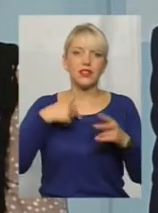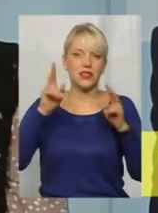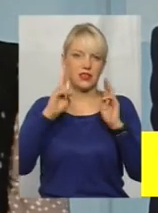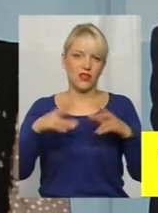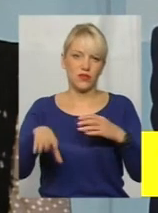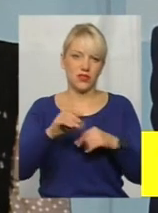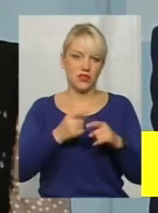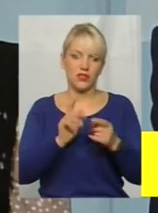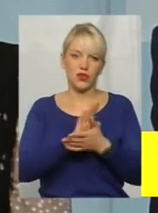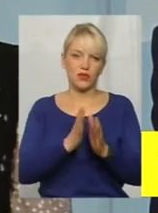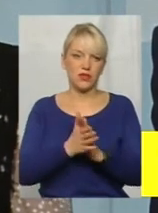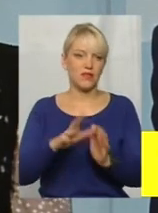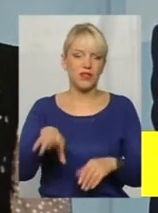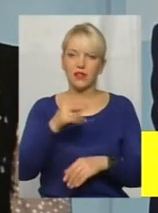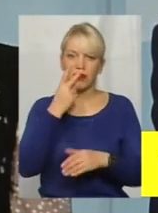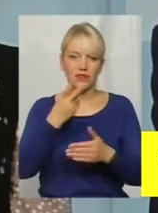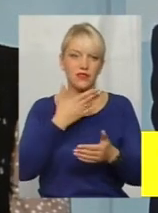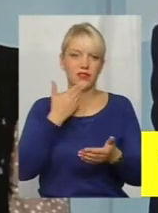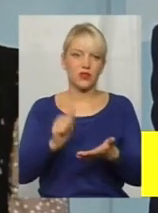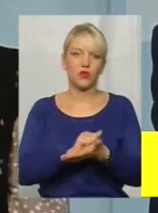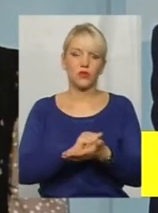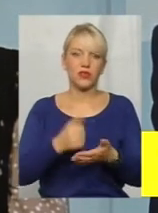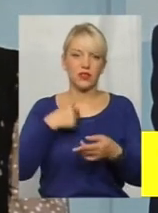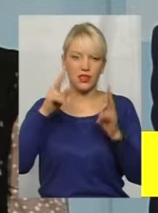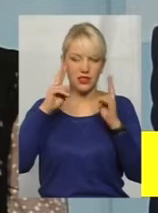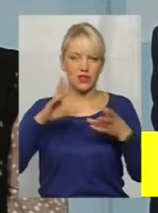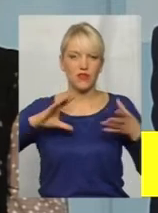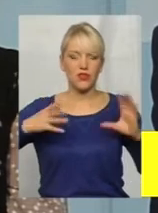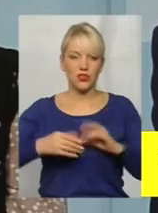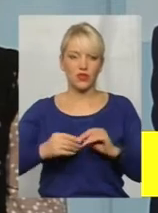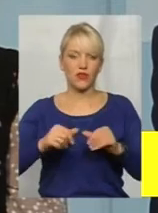я не дивився цю всю документацію, я не знаю висновків